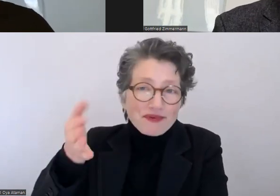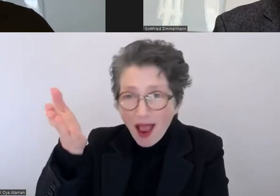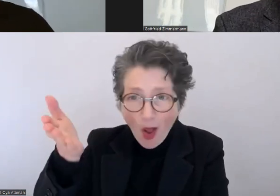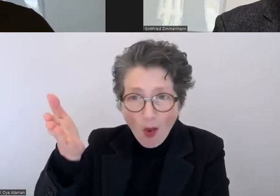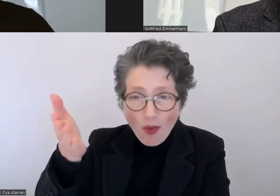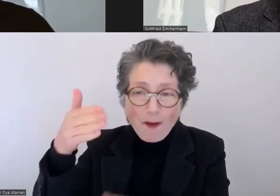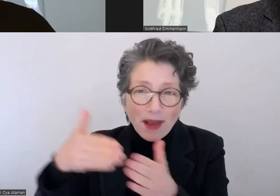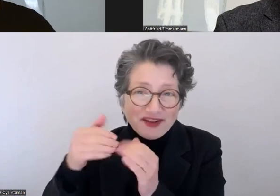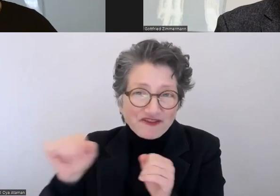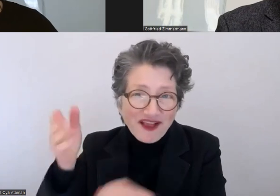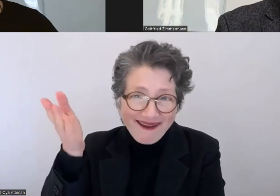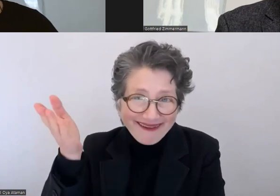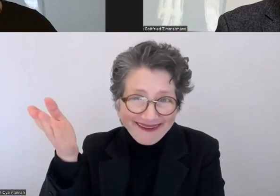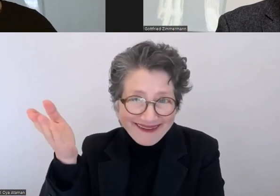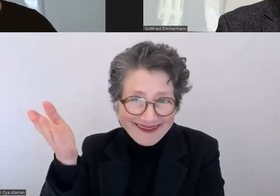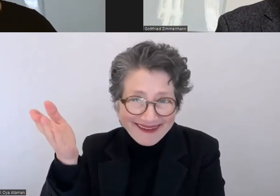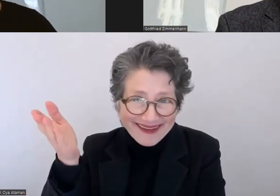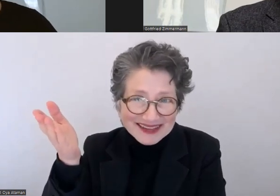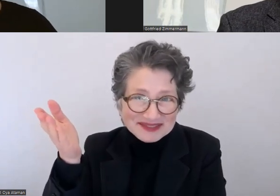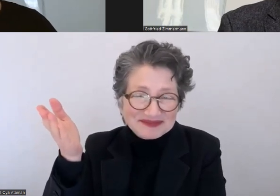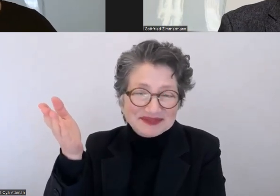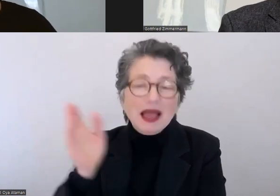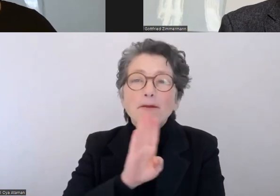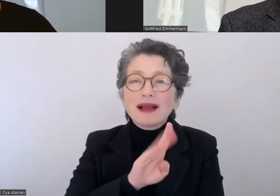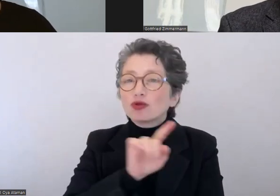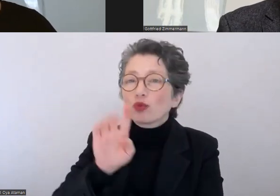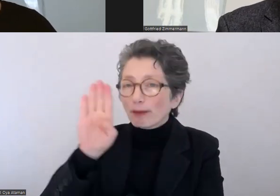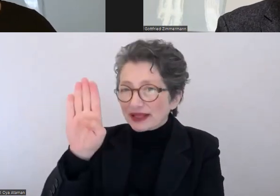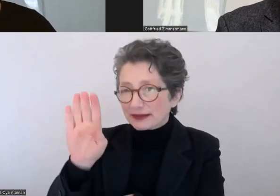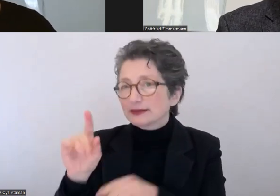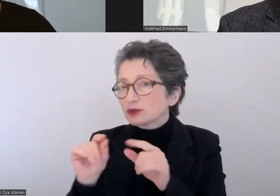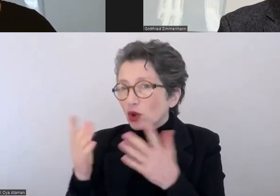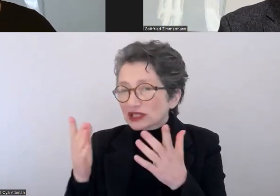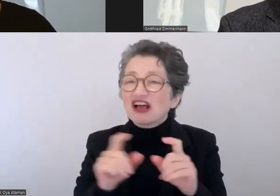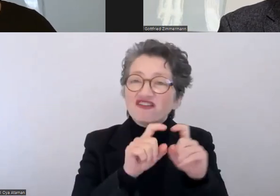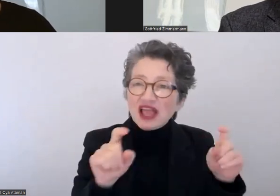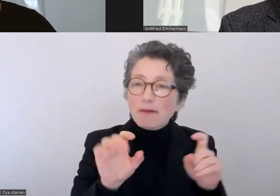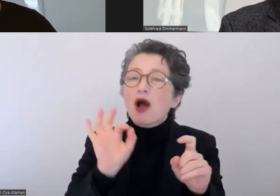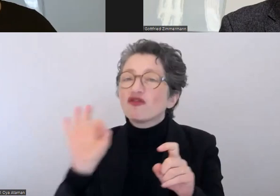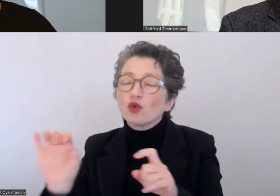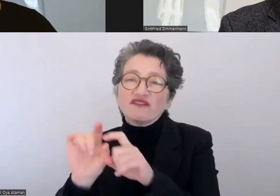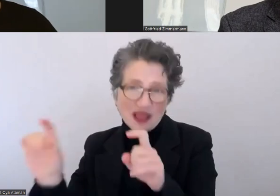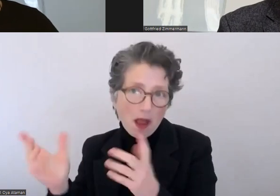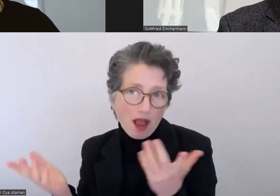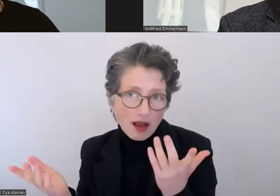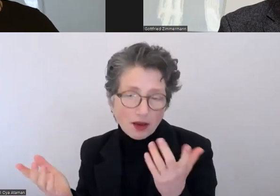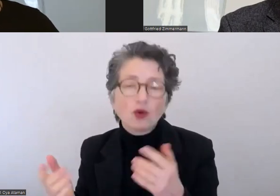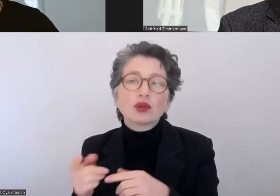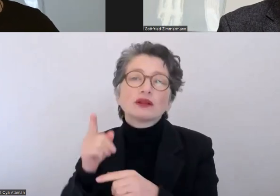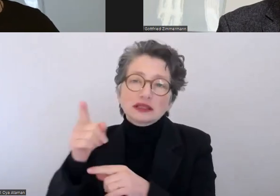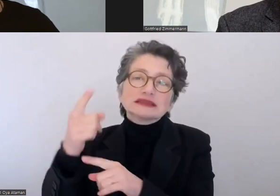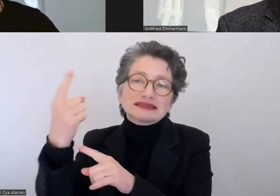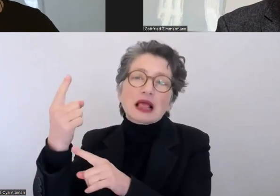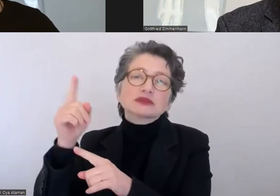es barrierefrei ist. Und sind ja auch gesetzlich sogar verpflichtet, für ihre Mitarbeitenden mit Einschränkungen